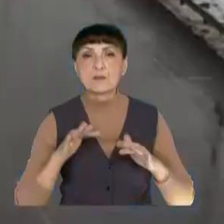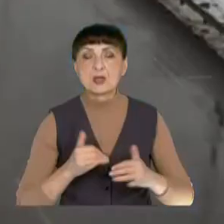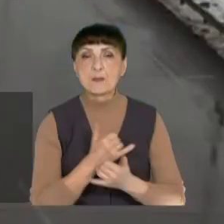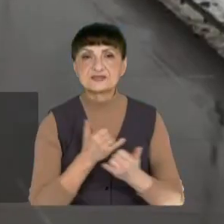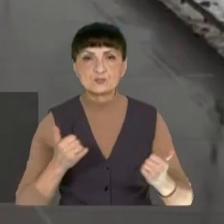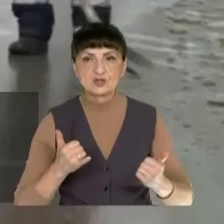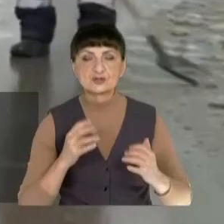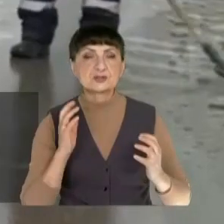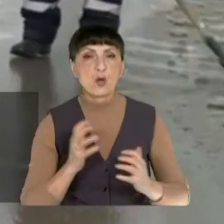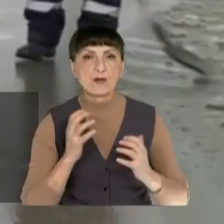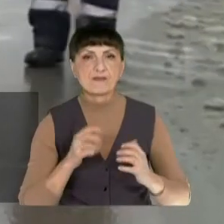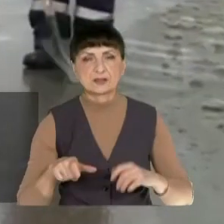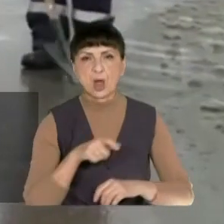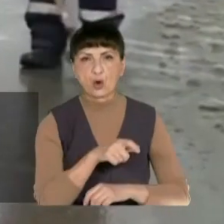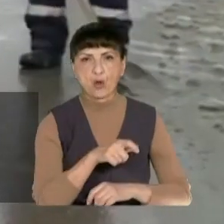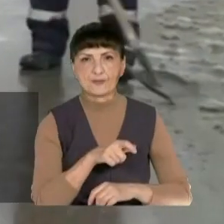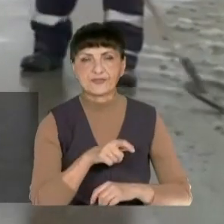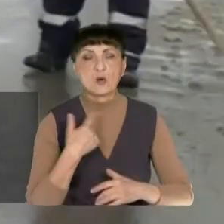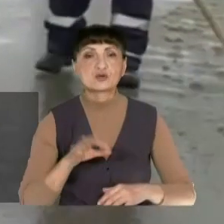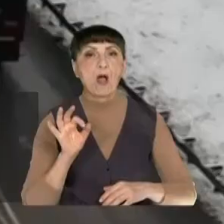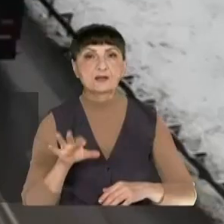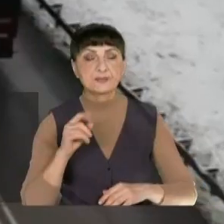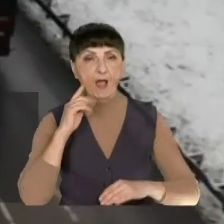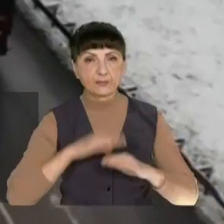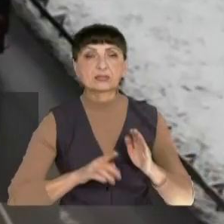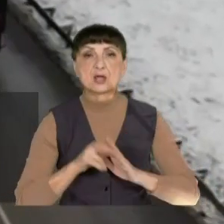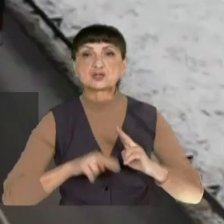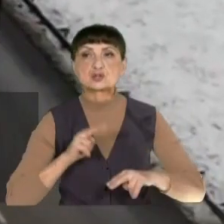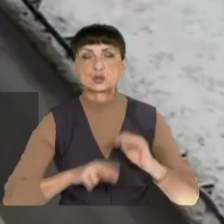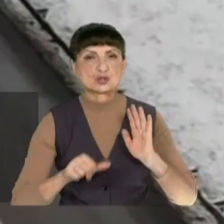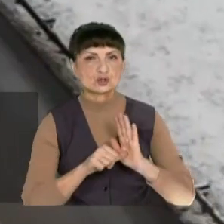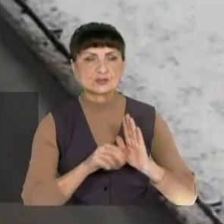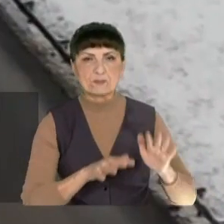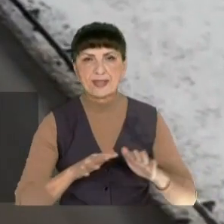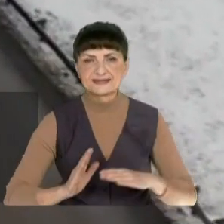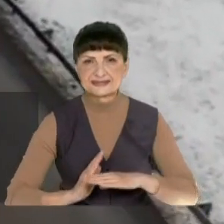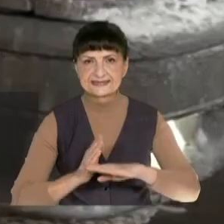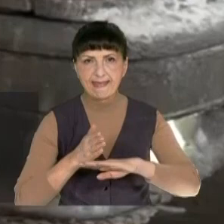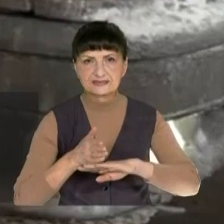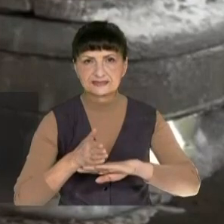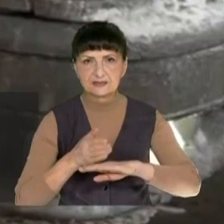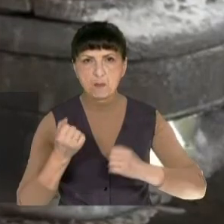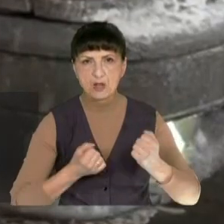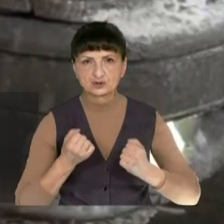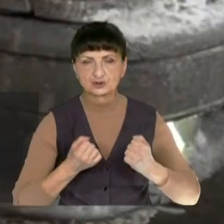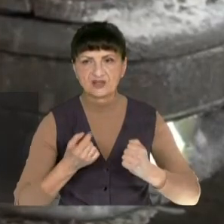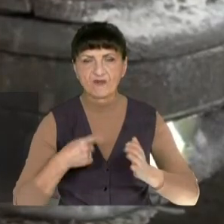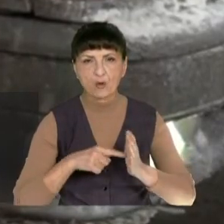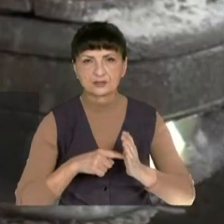обеспечит сохранность столичных дорог. Уже с октября Акимат начал строить 6 точек заезда автотранспортных средств в